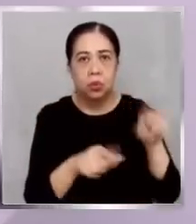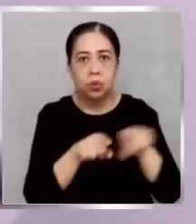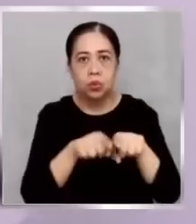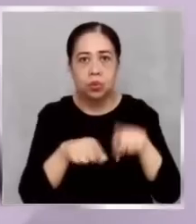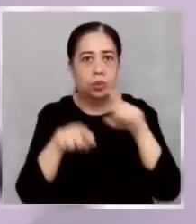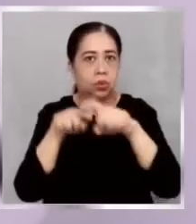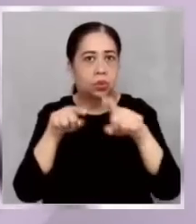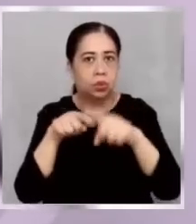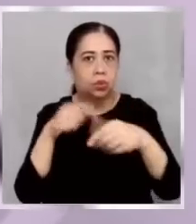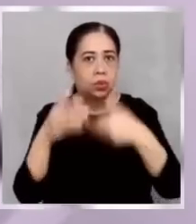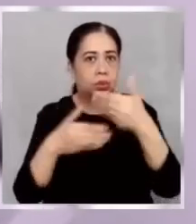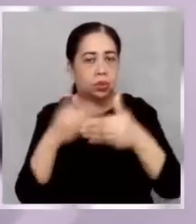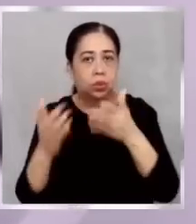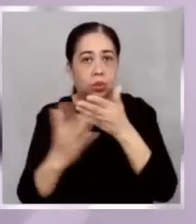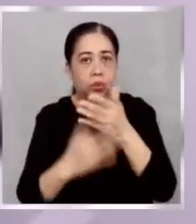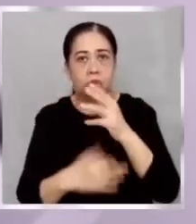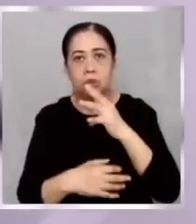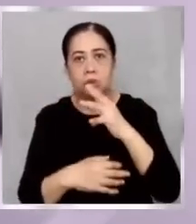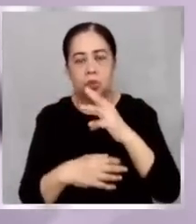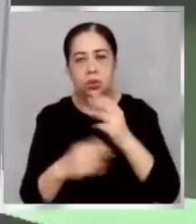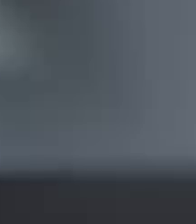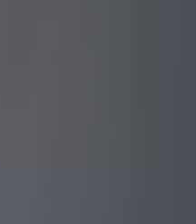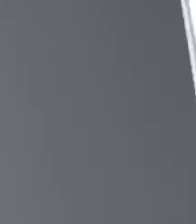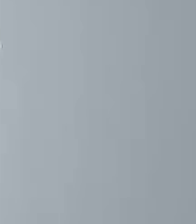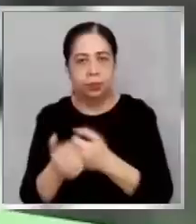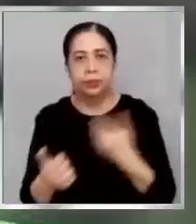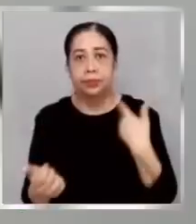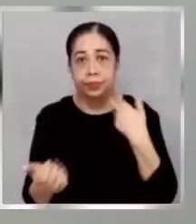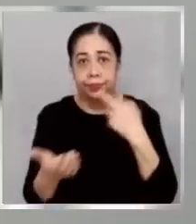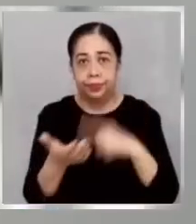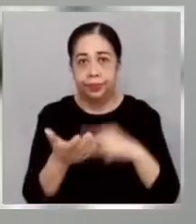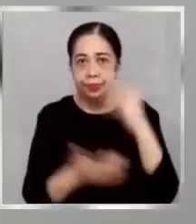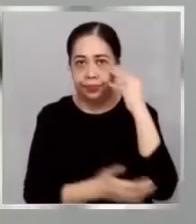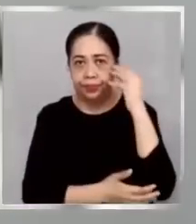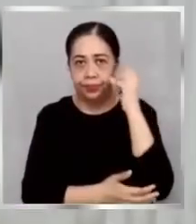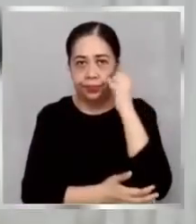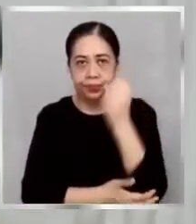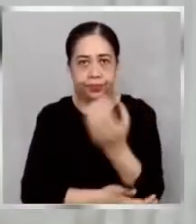ng tubig. Nakatutok si Mark Salazar.